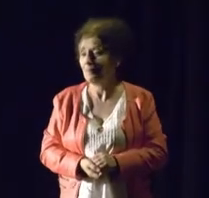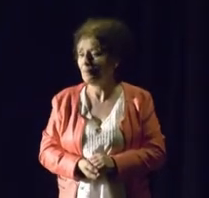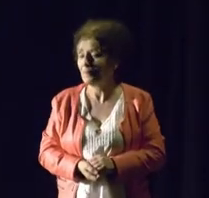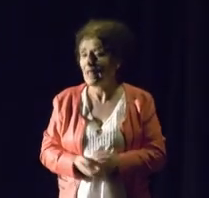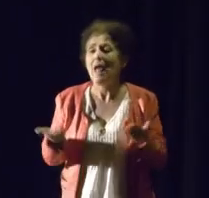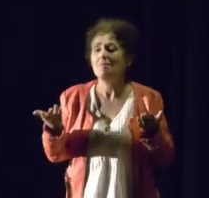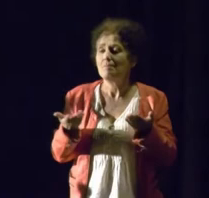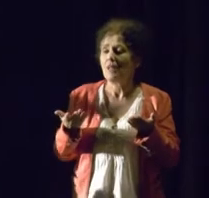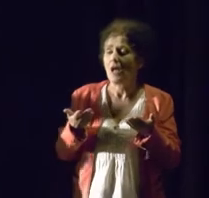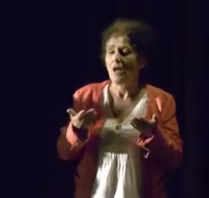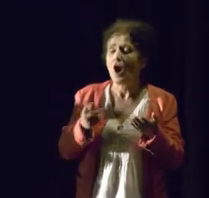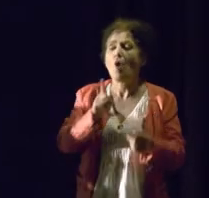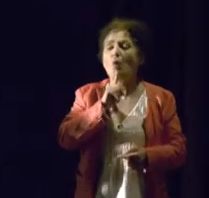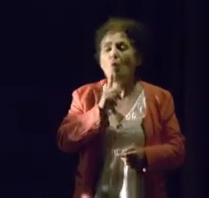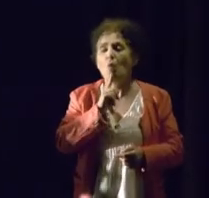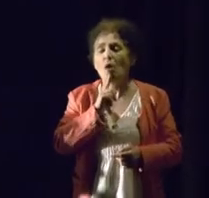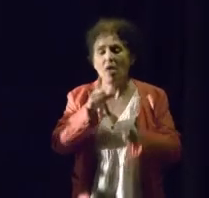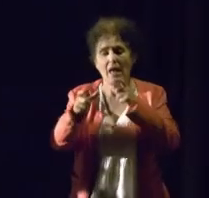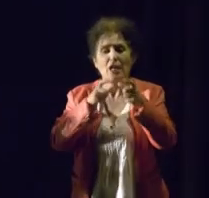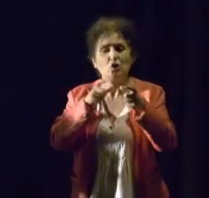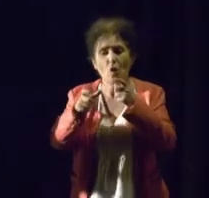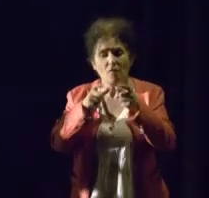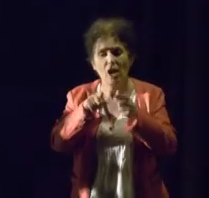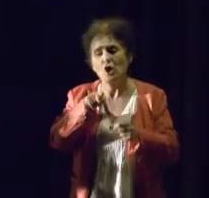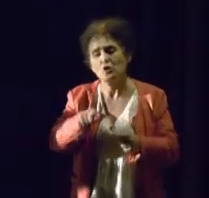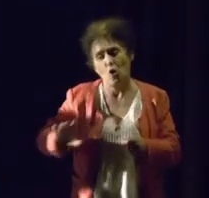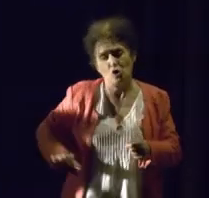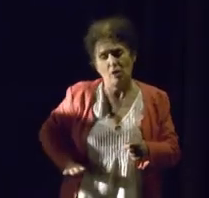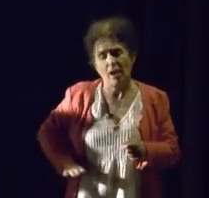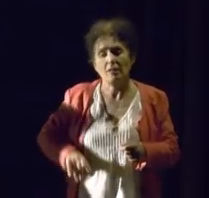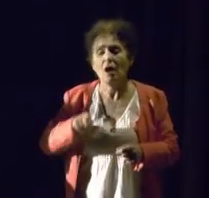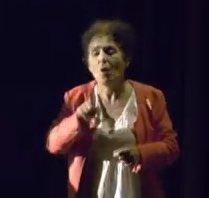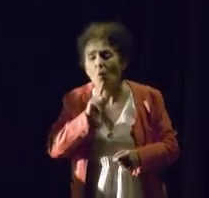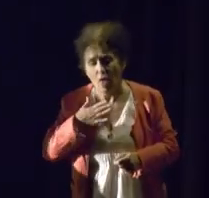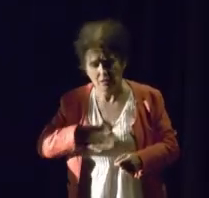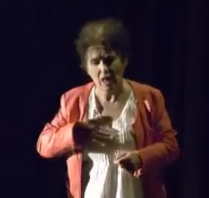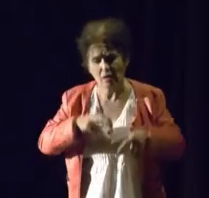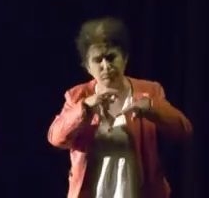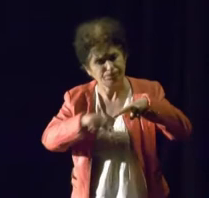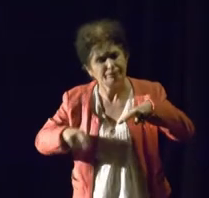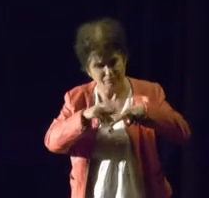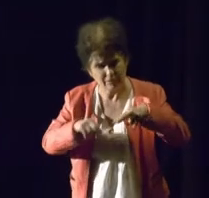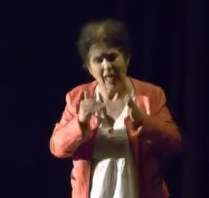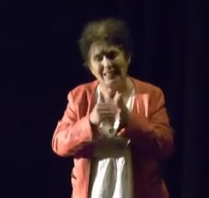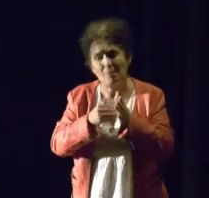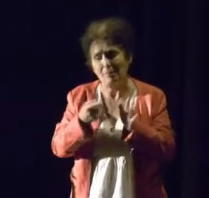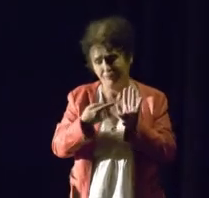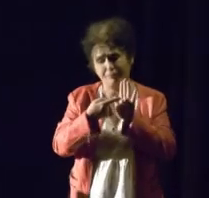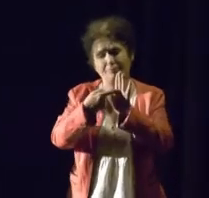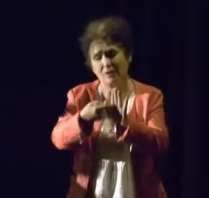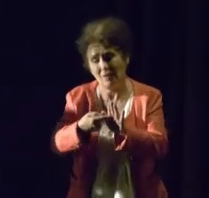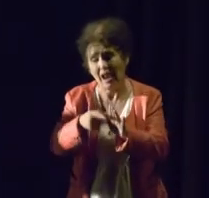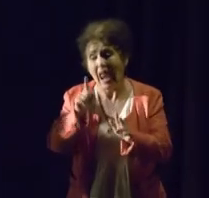дека тој кој што разговара со жената која што сака да абортира, треба да ѝ укаже